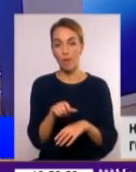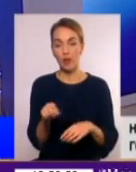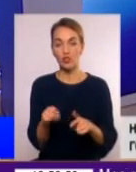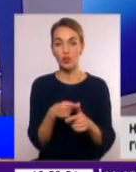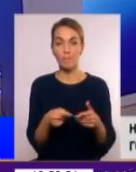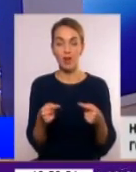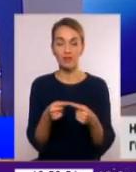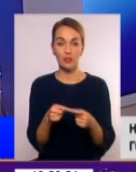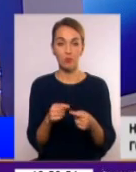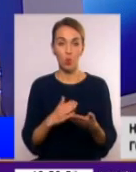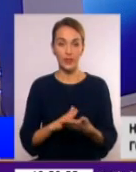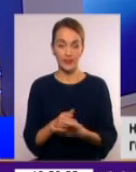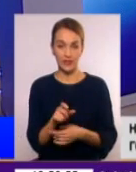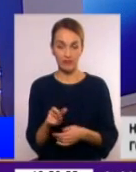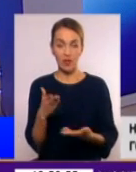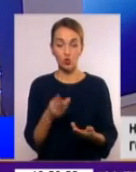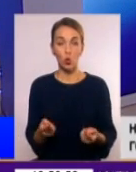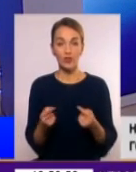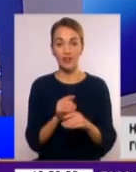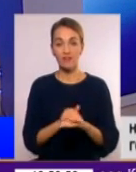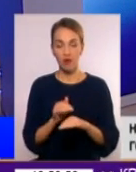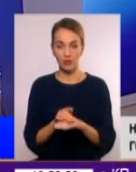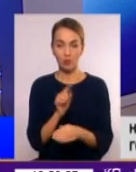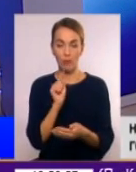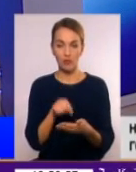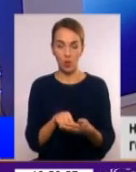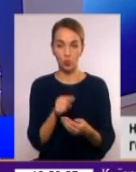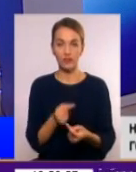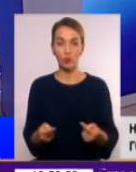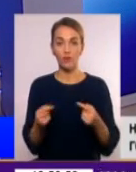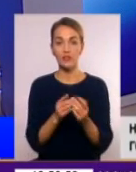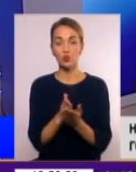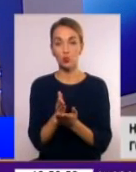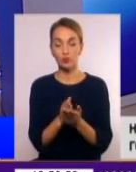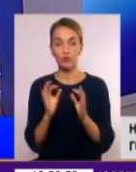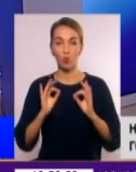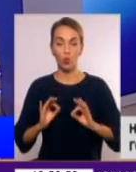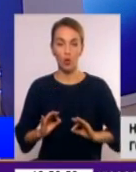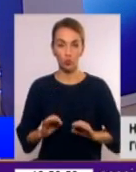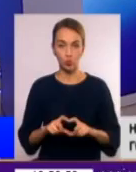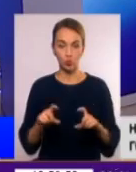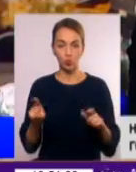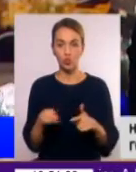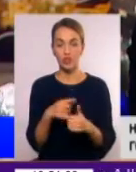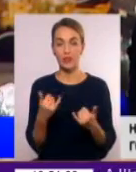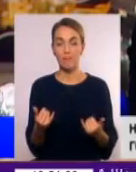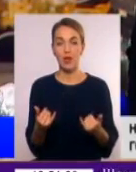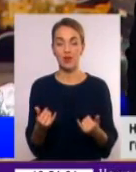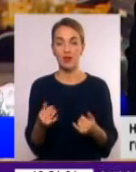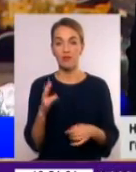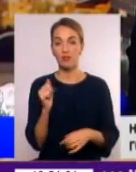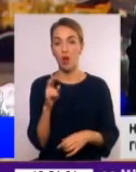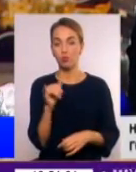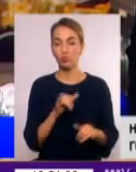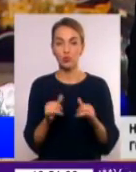певних політиків, якщо це конкретні факти, вони попадають у відповідні служби, там, в прокуратуру, чи тепер в НАБУ, чи